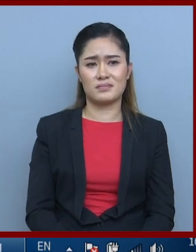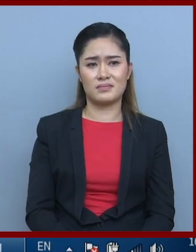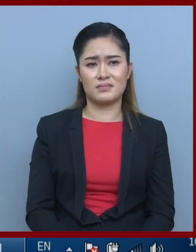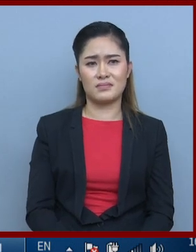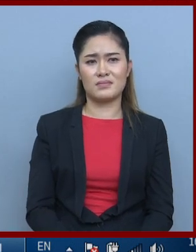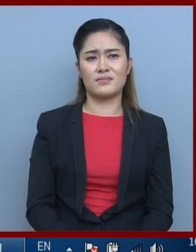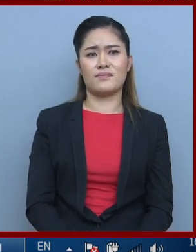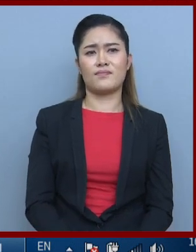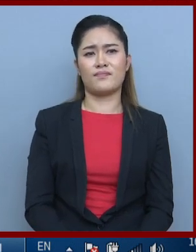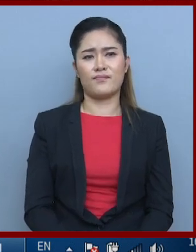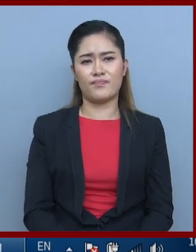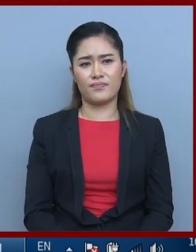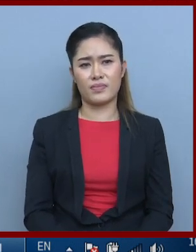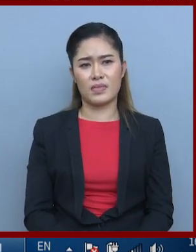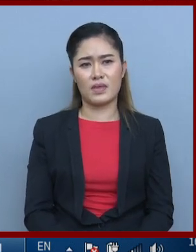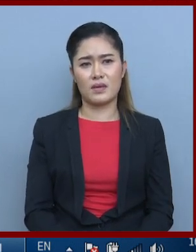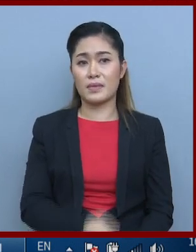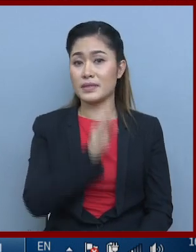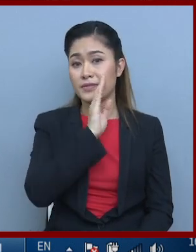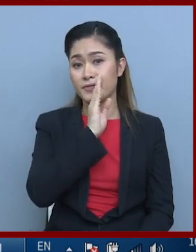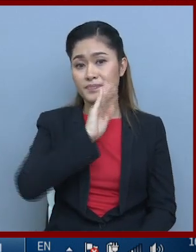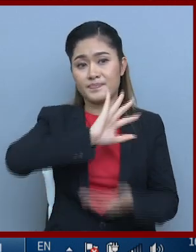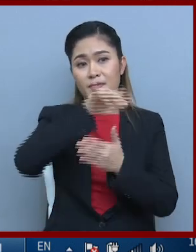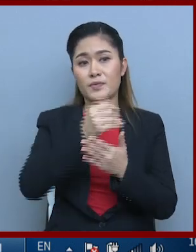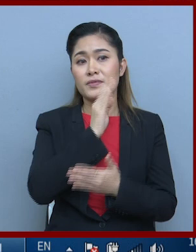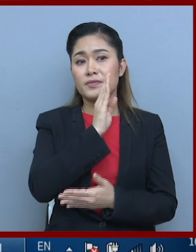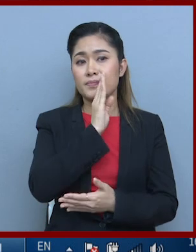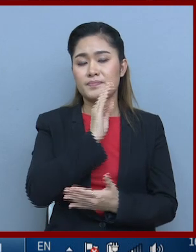else ตรงนี้แล้วก็ end if